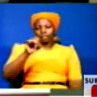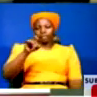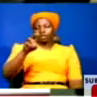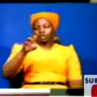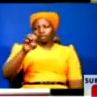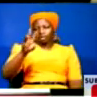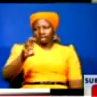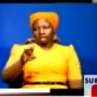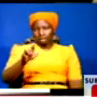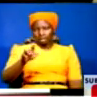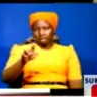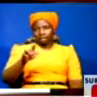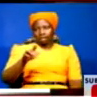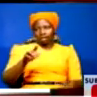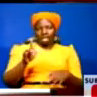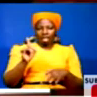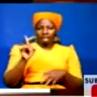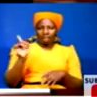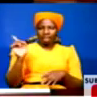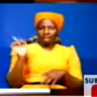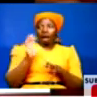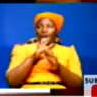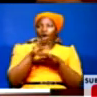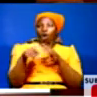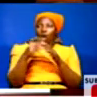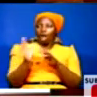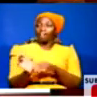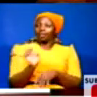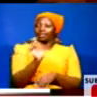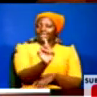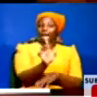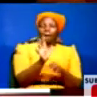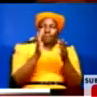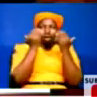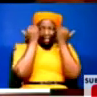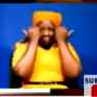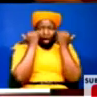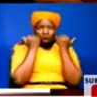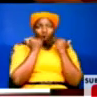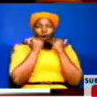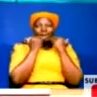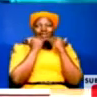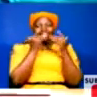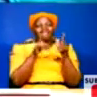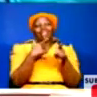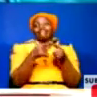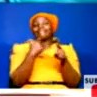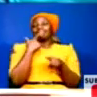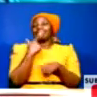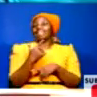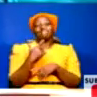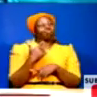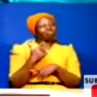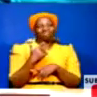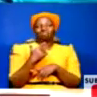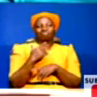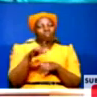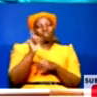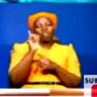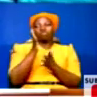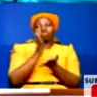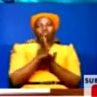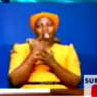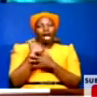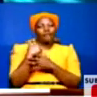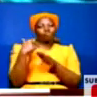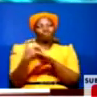Gideon Rono na Gideon Kirui walifika mbele ya hakimu mkuu Susan Shitubi na kukanusha mashtaka ya kulagai, kuiba na